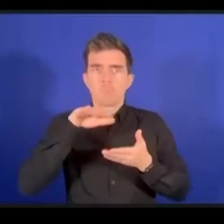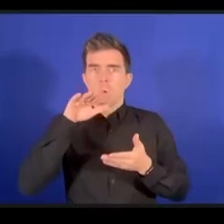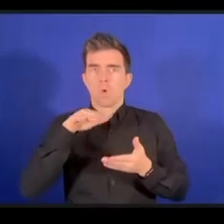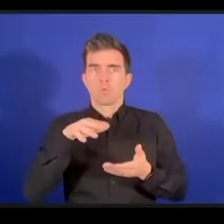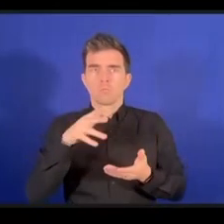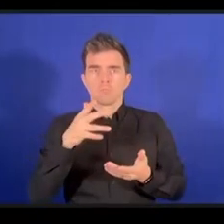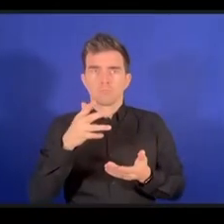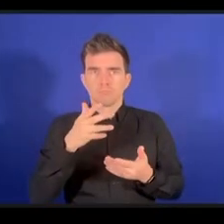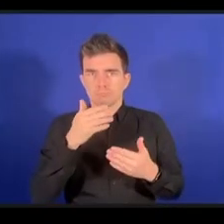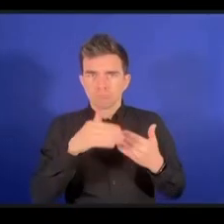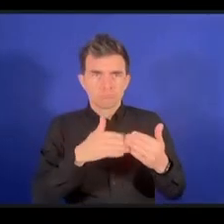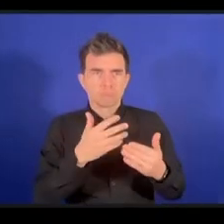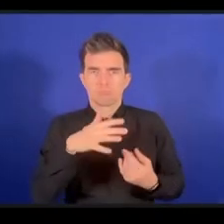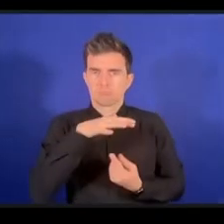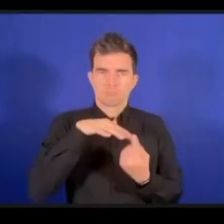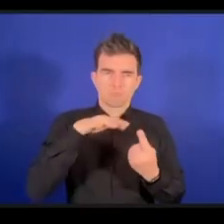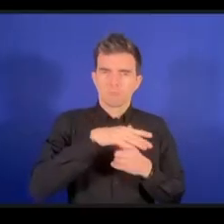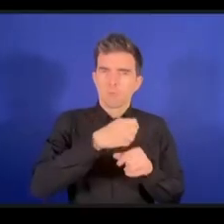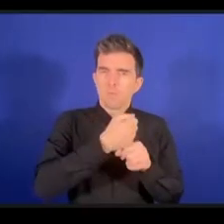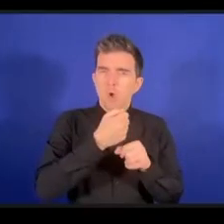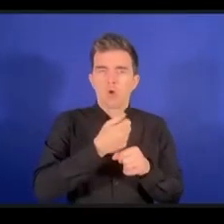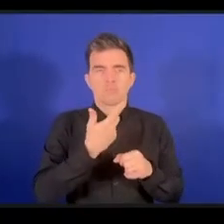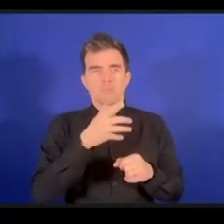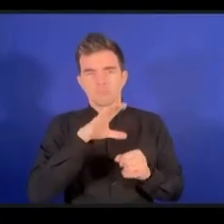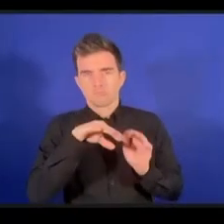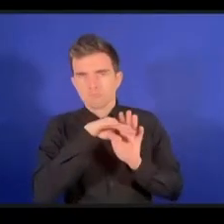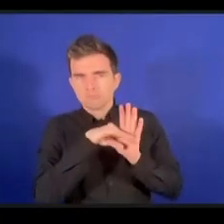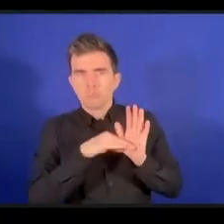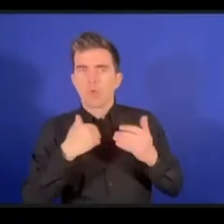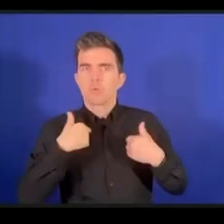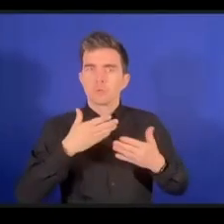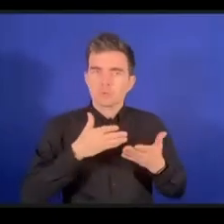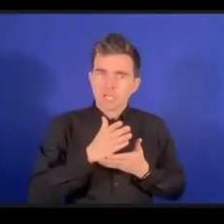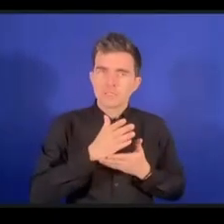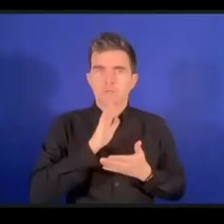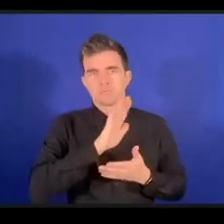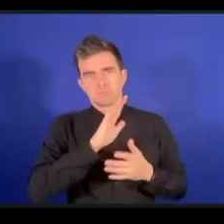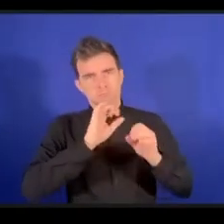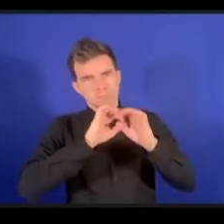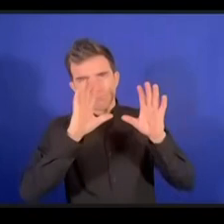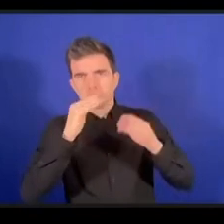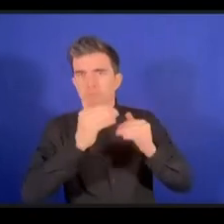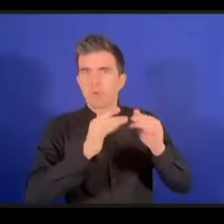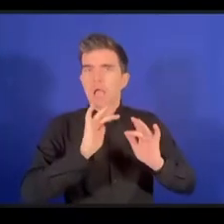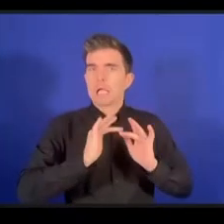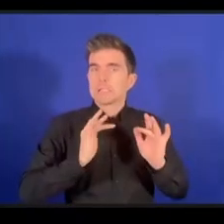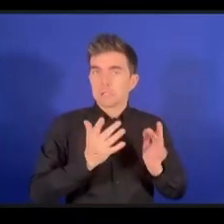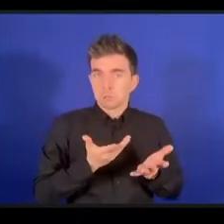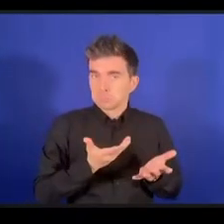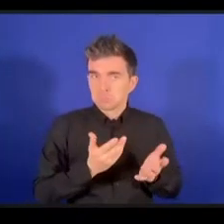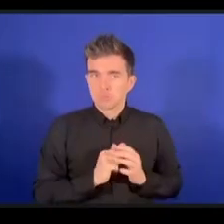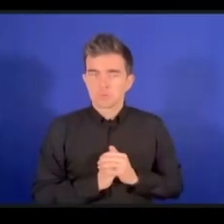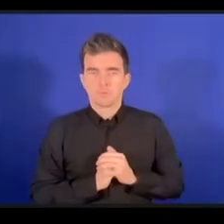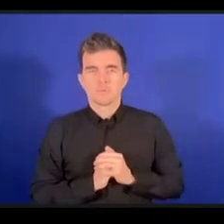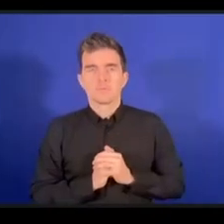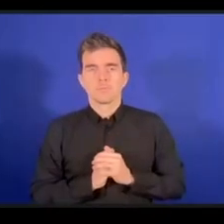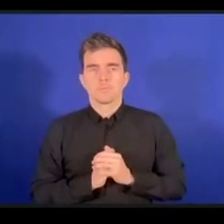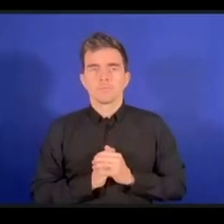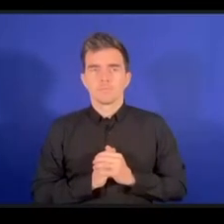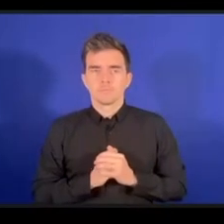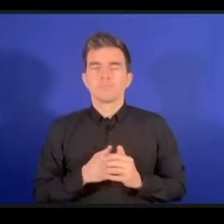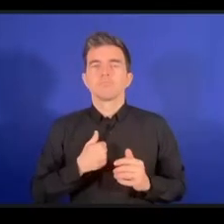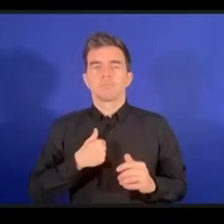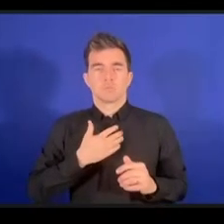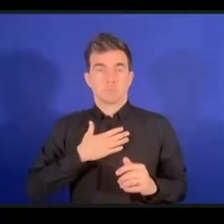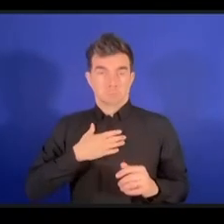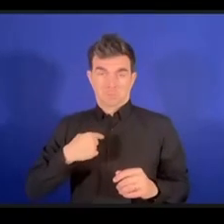还有互联网的原则，怎么样让更提高他们的影响力？我先讲吧，因为